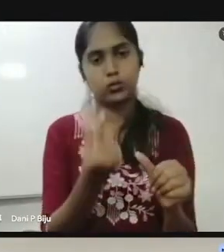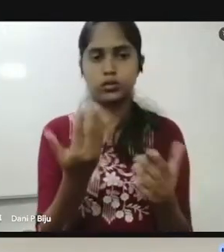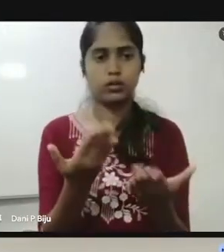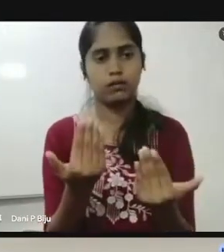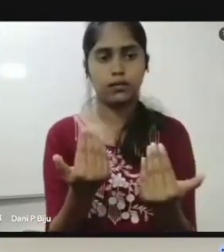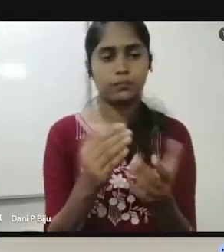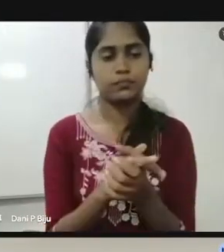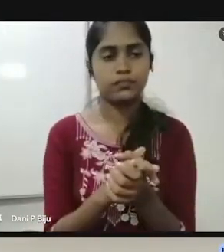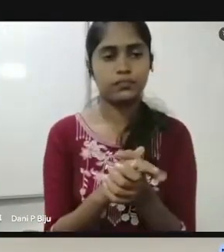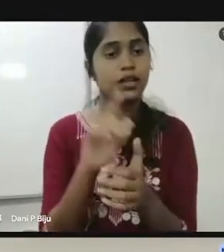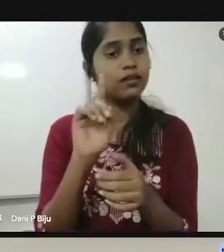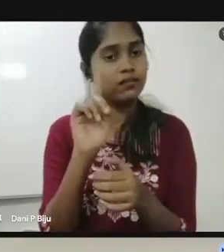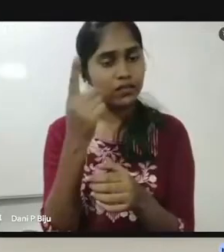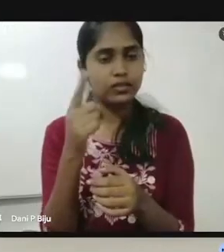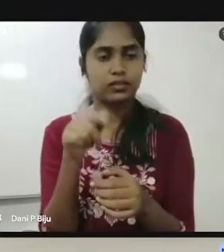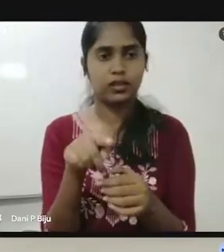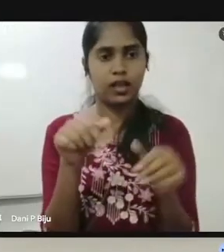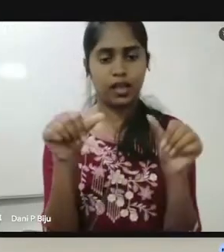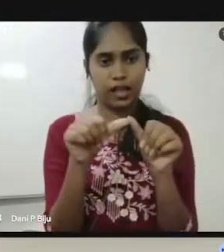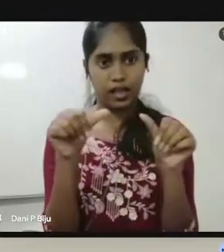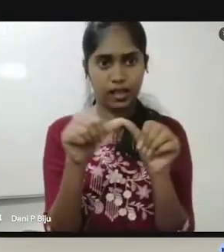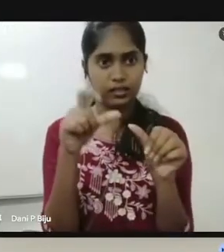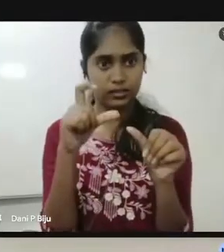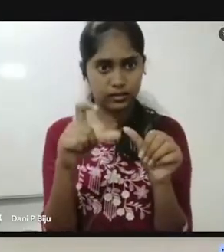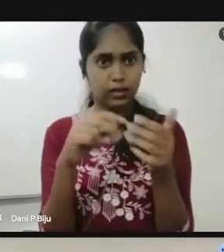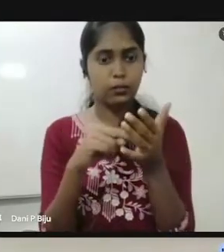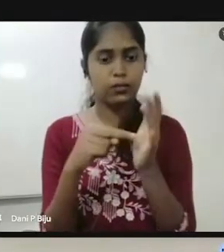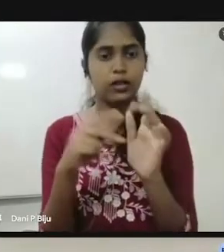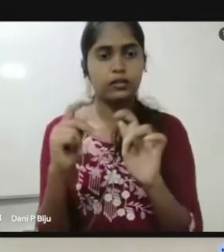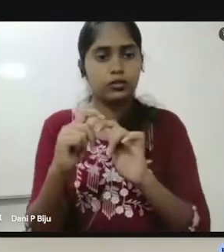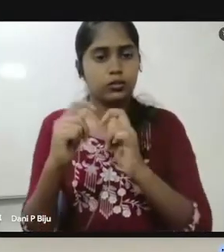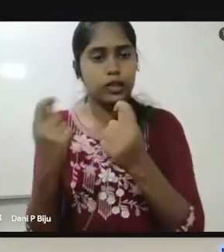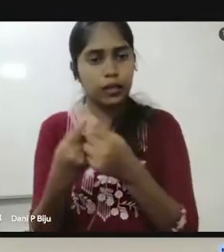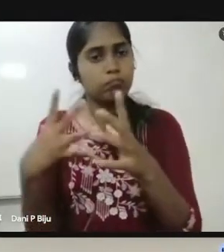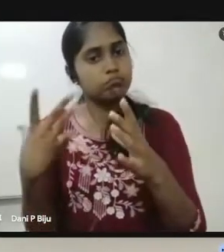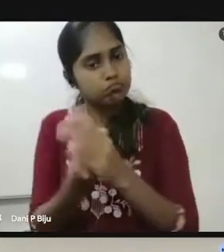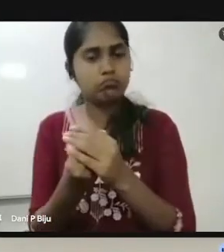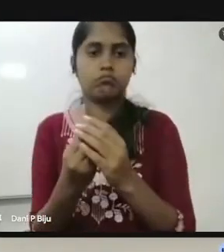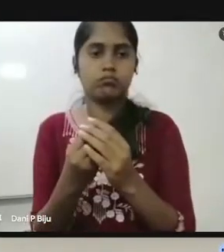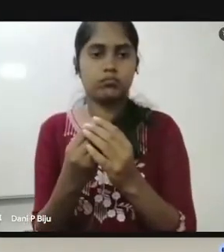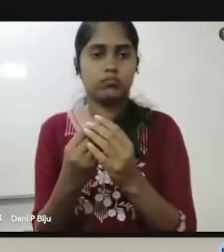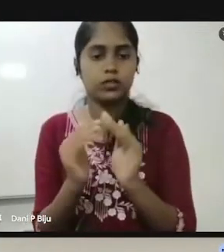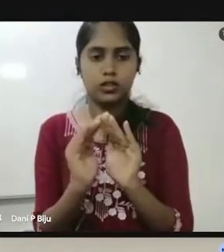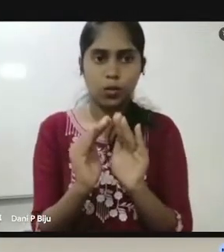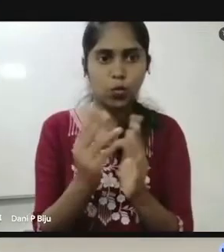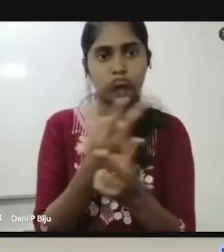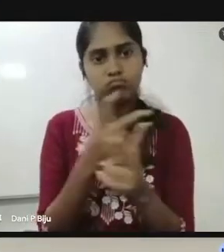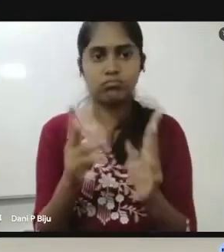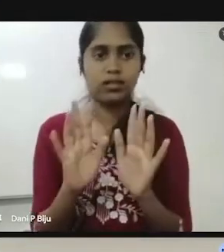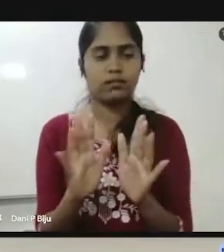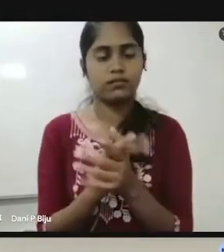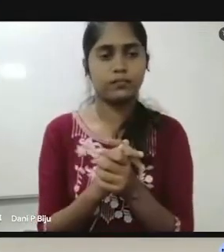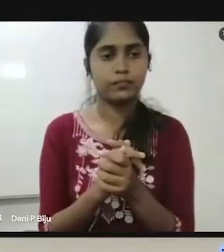ഫസ്റ്റ് നമുക്ക് ഇതൊരു ടീമായിട്ടുള്ള ഒരു എഫേർട്ടാണ്. അപ്പൊ നമുക്ക് ഈ ടീമിനകത്ത് ഡെഫിനറ്റ്ലി ഏറ്റവും ഇമ്പോർട്ടന്റ് ആയിട്ടുള്ളത് ആ വ്യക്തി